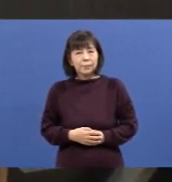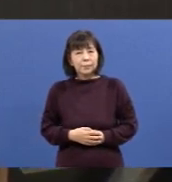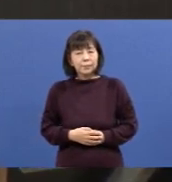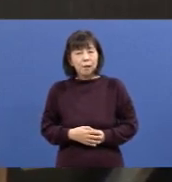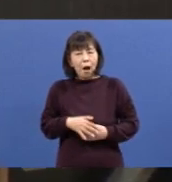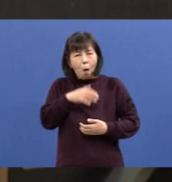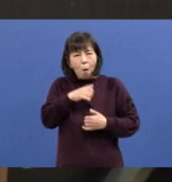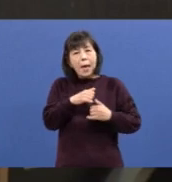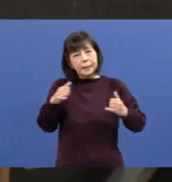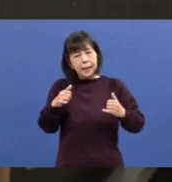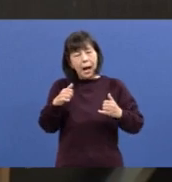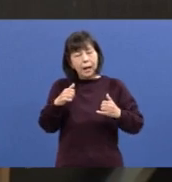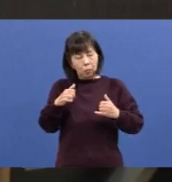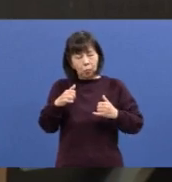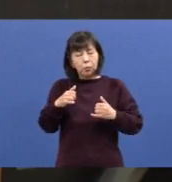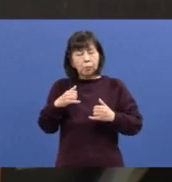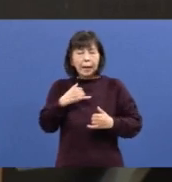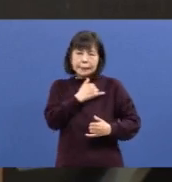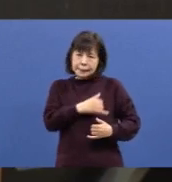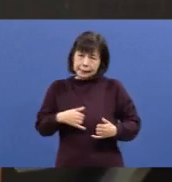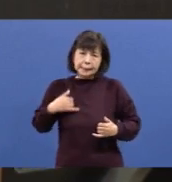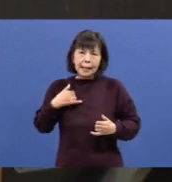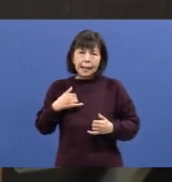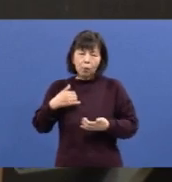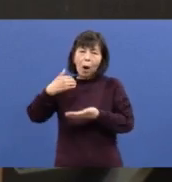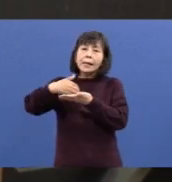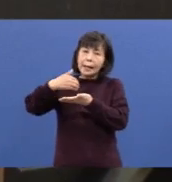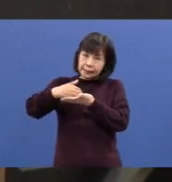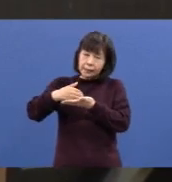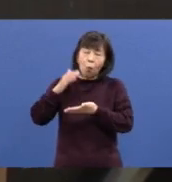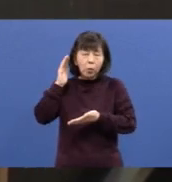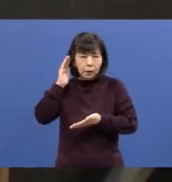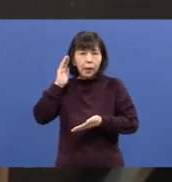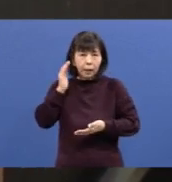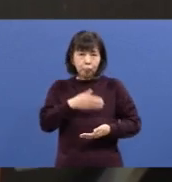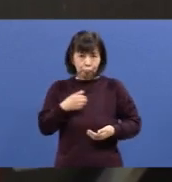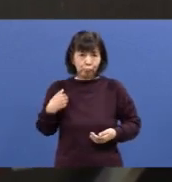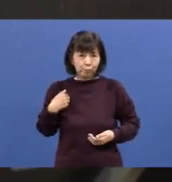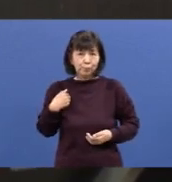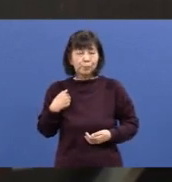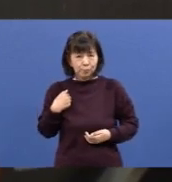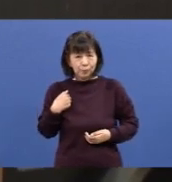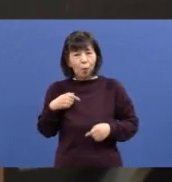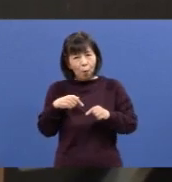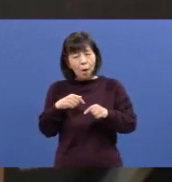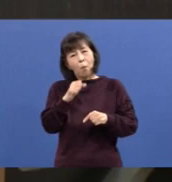高齢者の方からいろいろな人生のお話も聞けますので、それもすごい